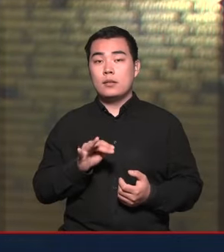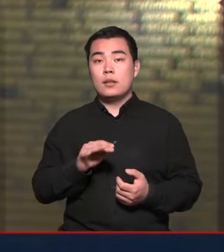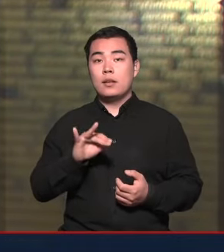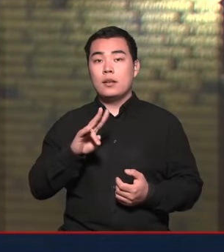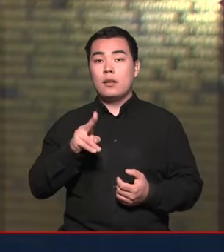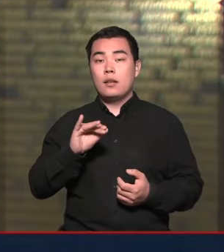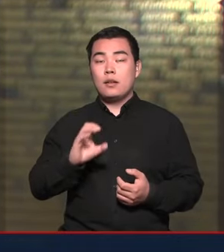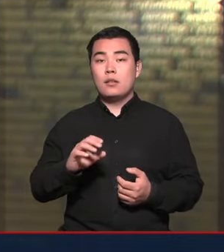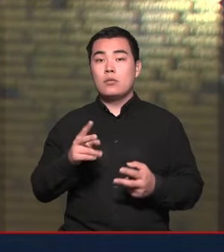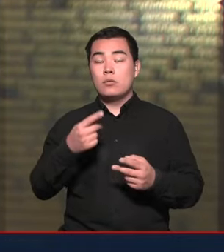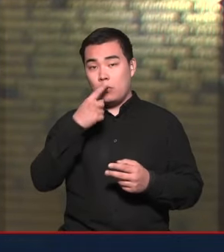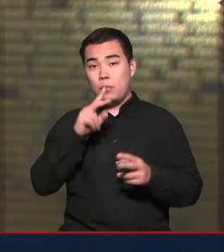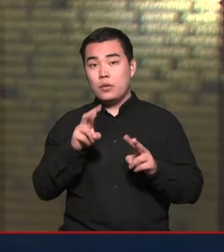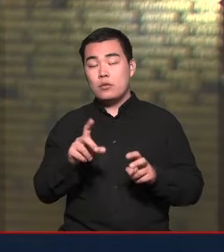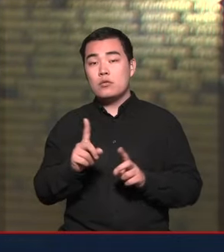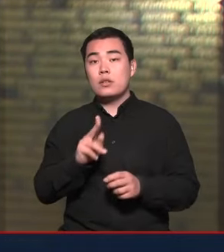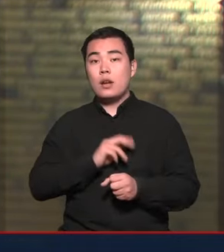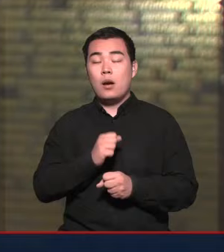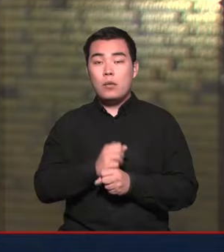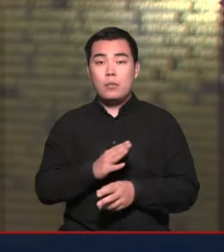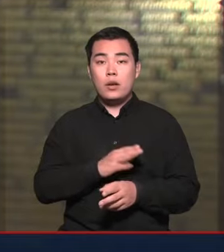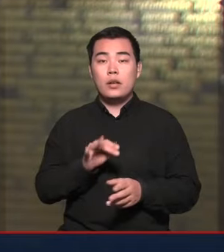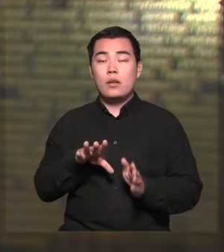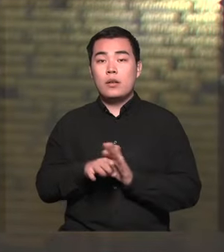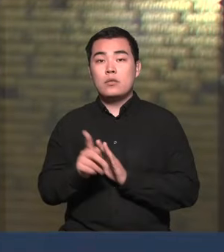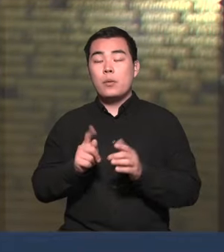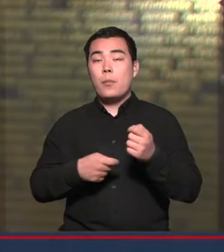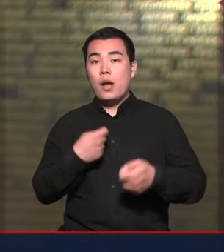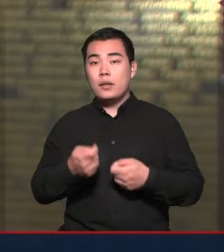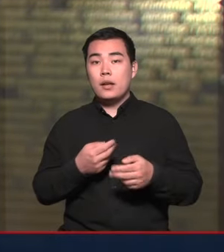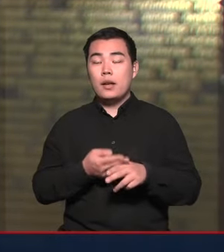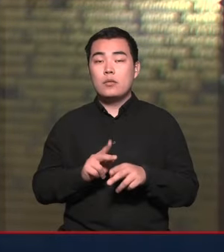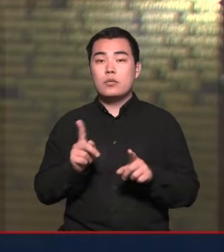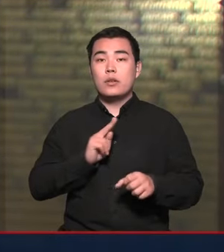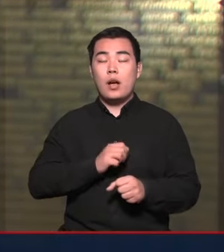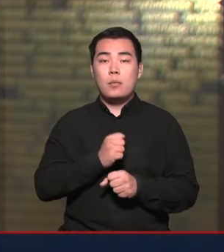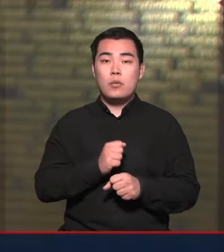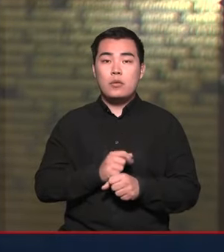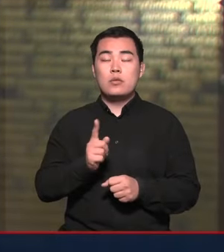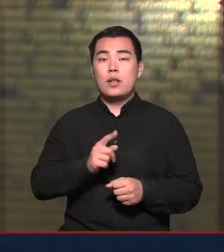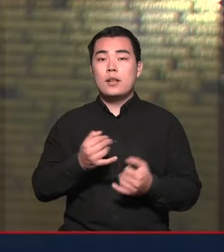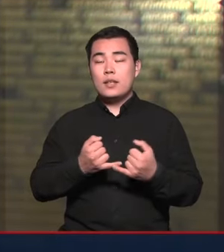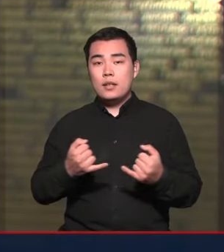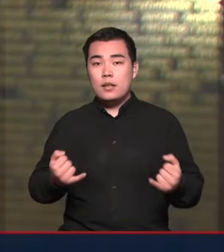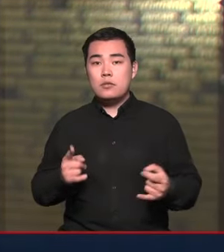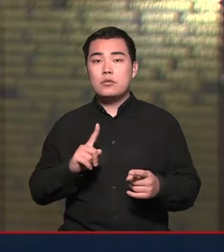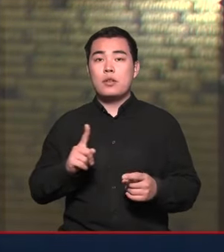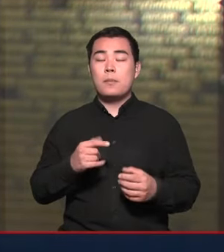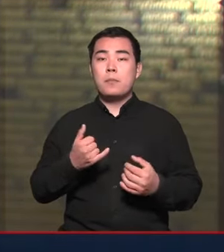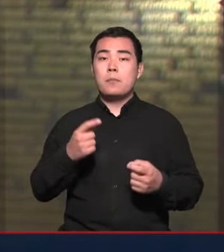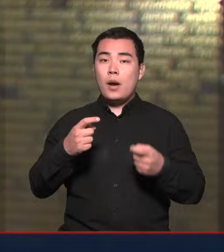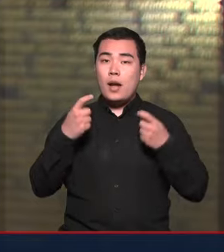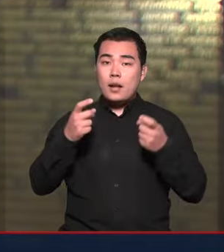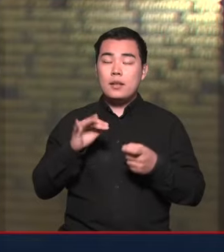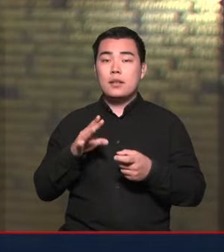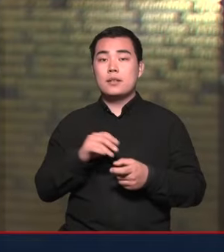индексін терсе, ол қандай аспап, ол неден жасалған, ол құрамалы ма, ол шабылып жасалған ба, шектері, қойдың шегі ма, немесе